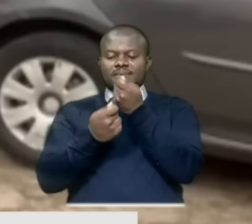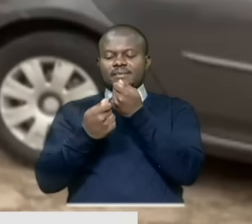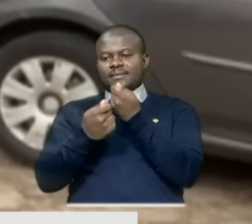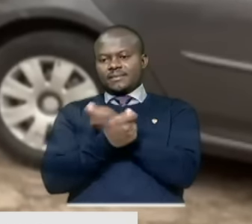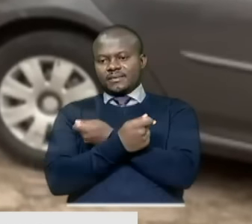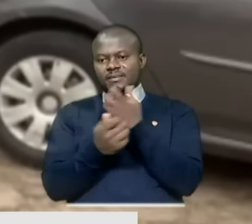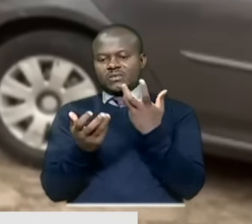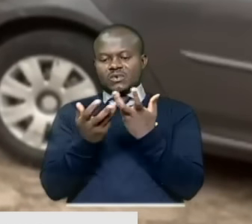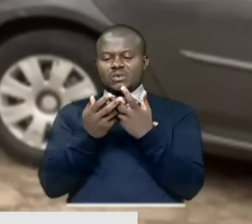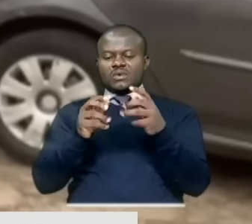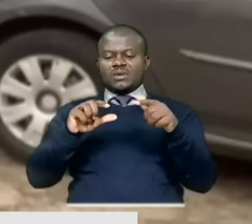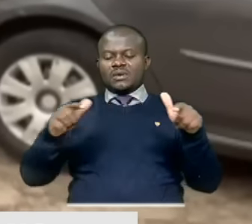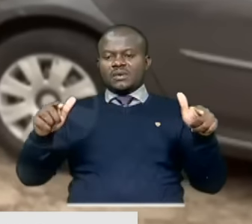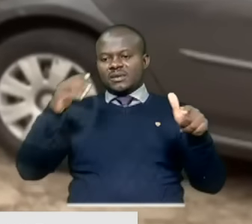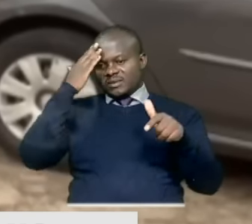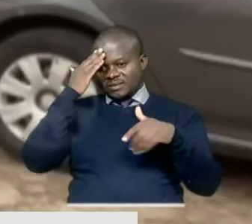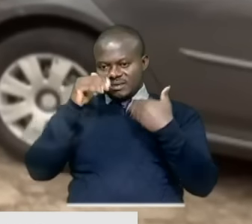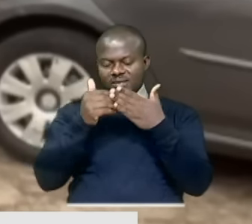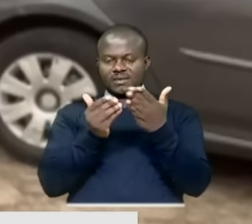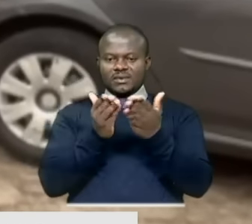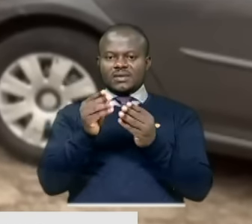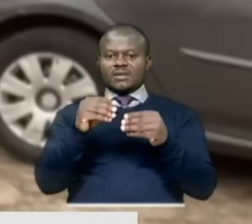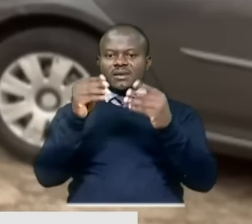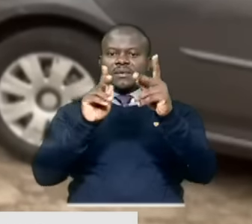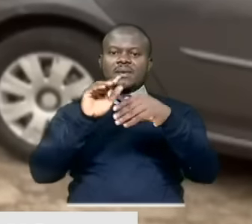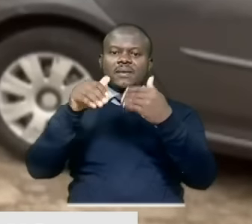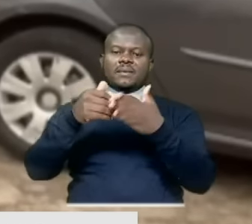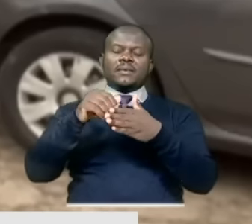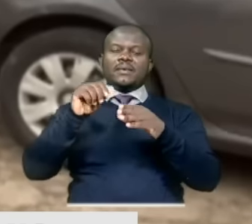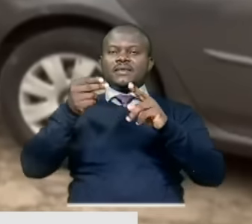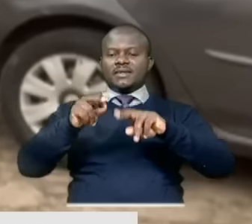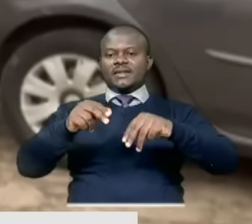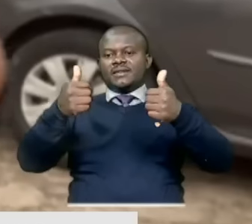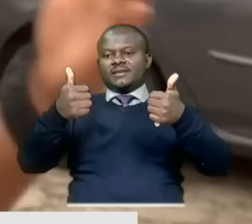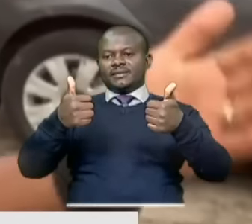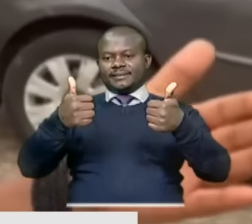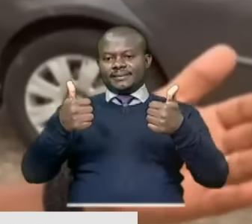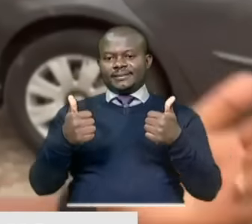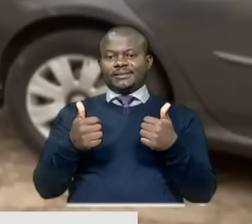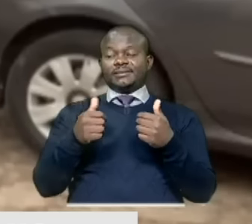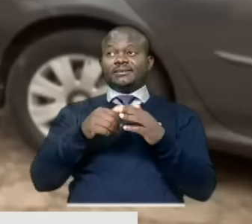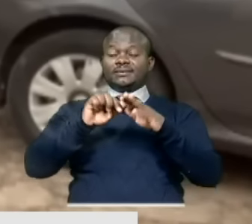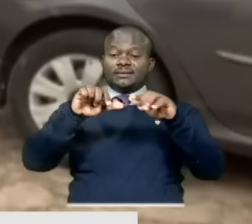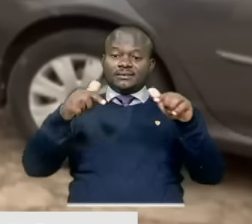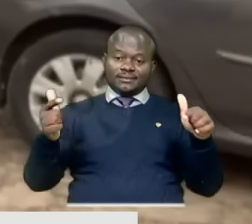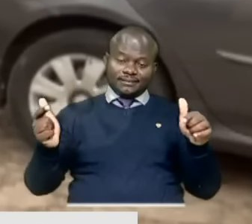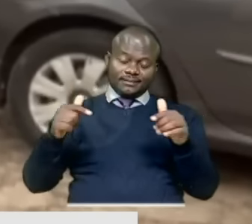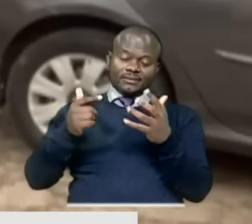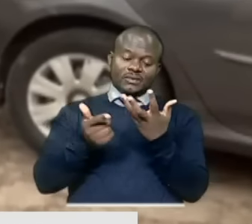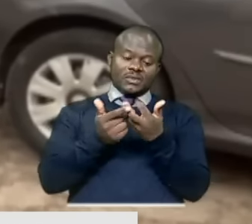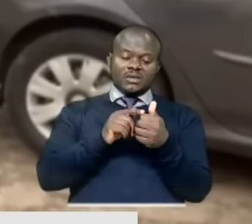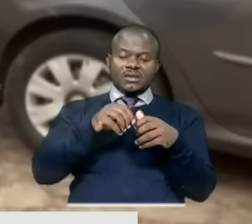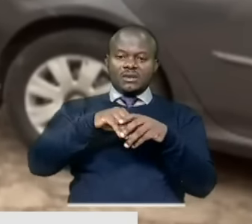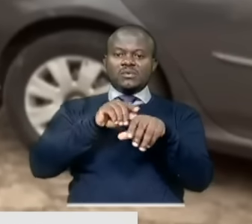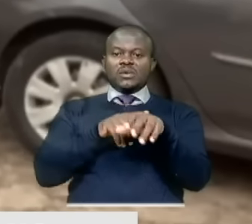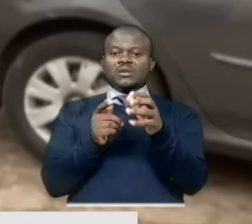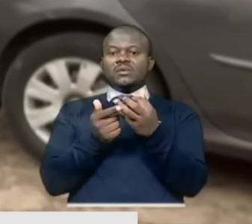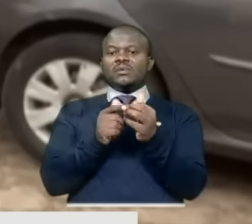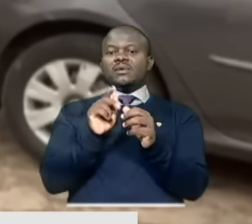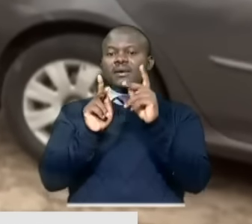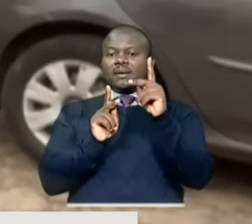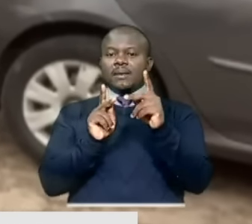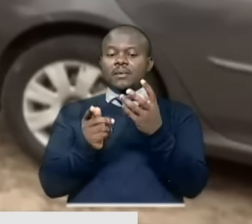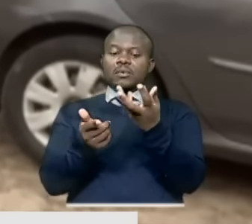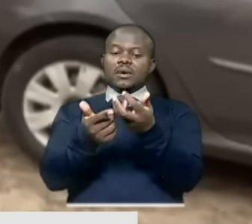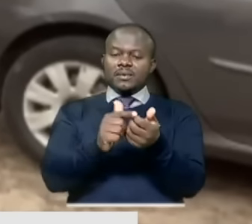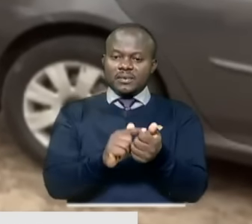rijyanye n'ubutaka kugira ngo serivisi zihabwa abaturage zikomeze zigende neza. Hari ubutaka bwagiye bubarurwa mu gihe cyo kubarura,